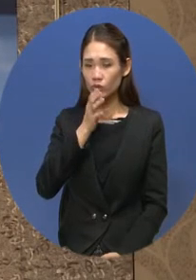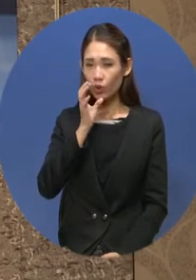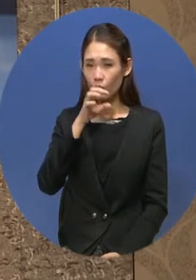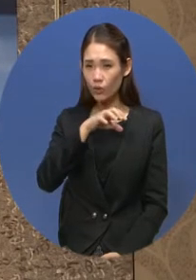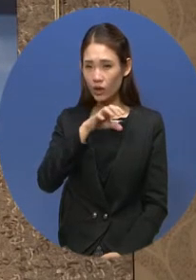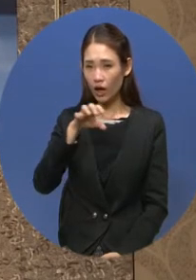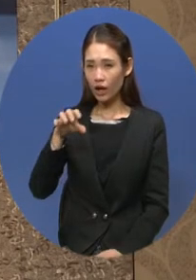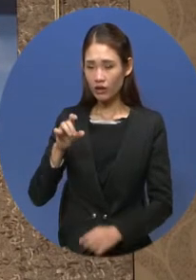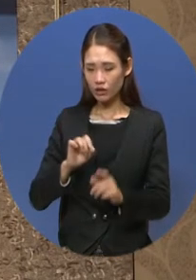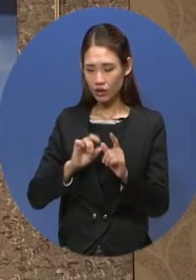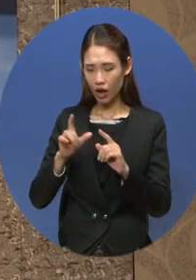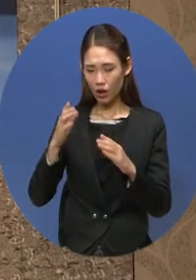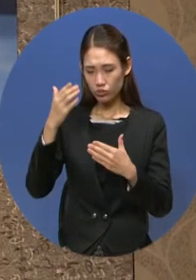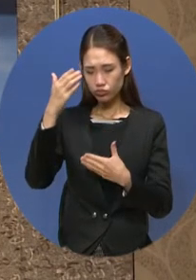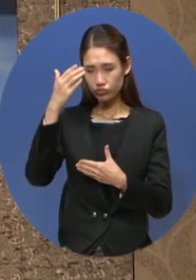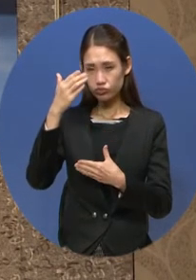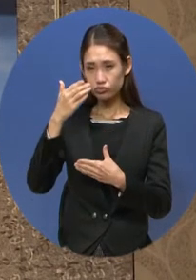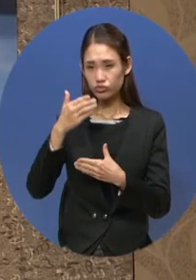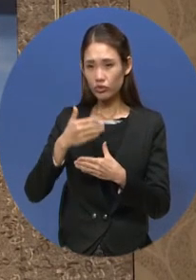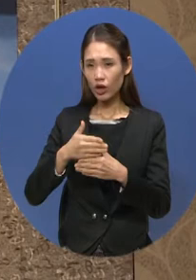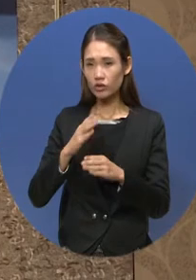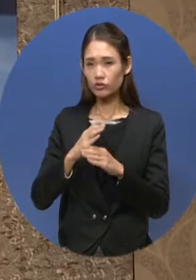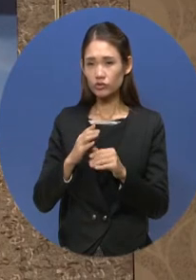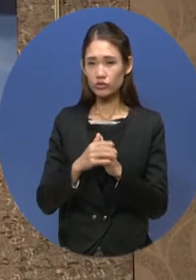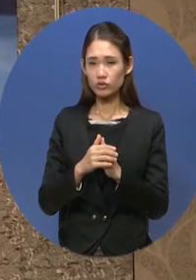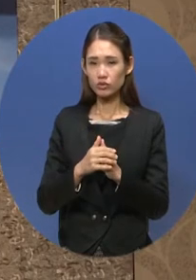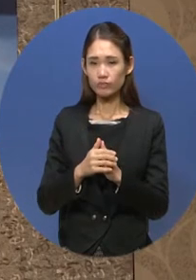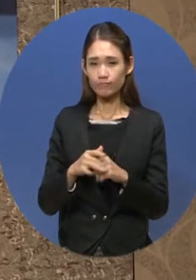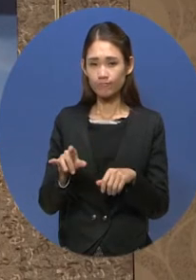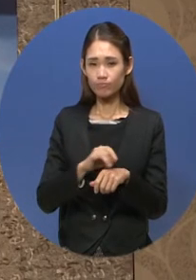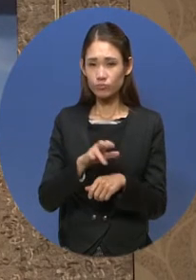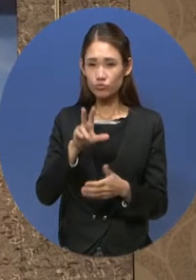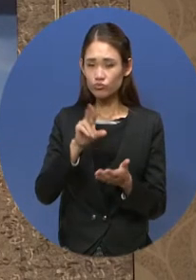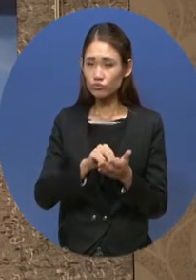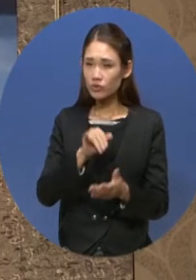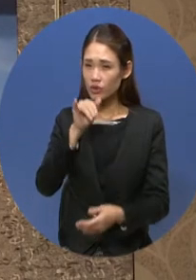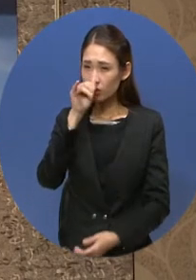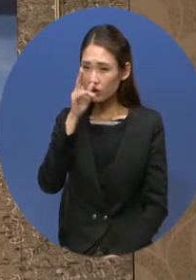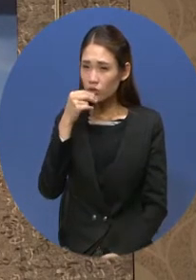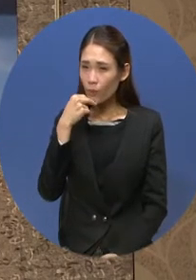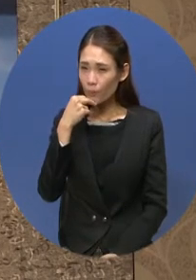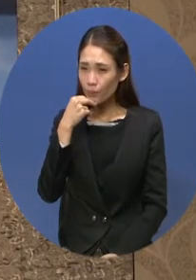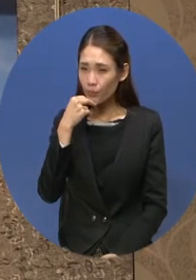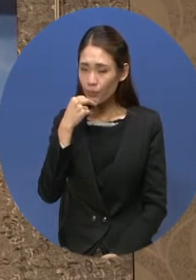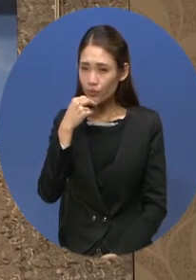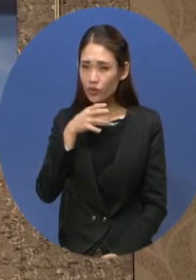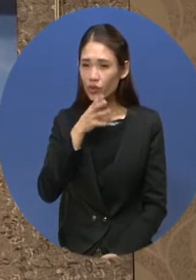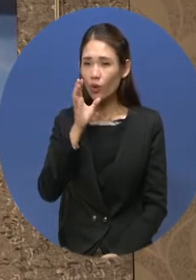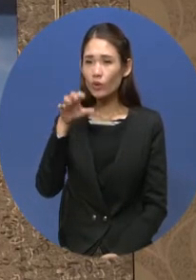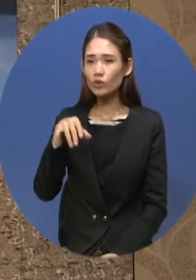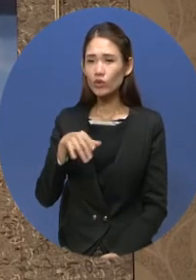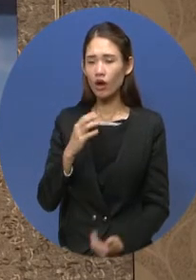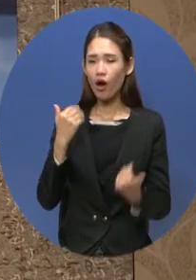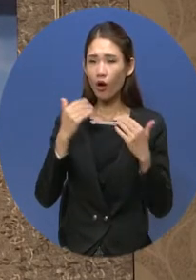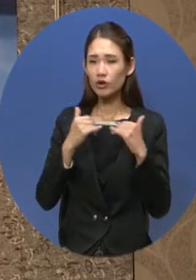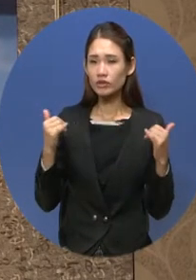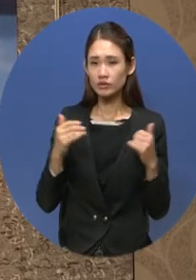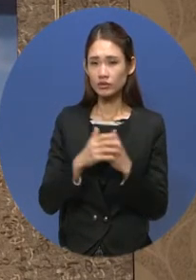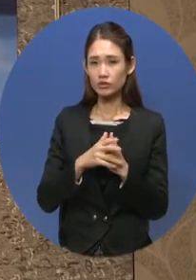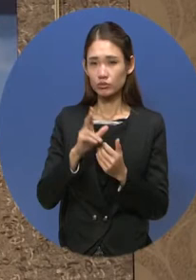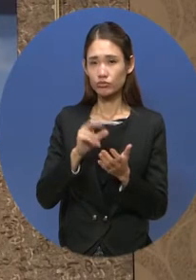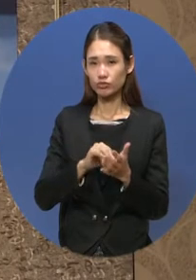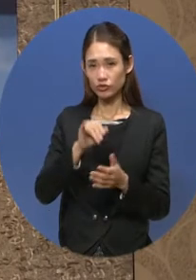닫고 있잖아요. 문을 닫고 있는데 그별 문제는 없는지, 그 지역의 경로당 어르신들에게 별 문제는